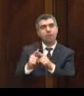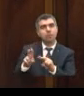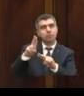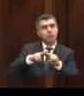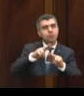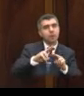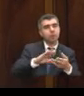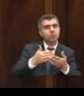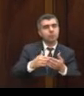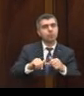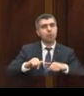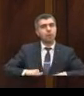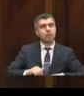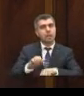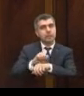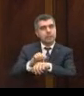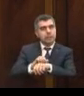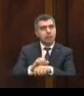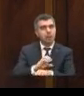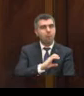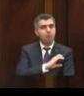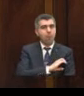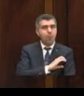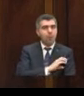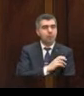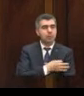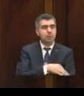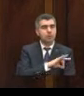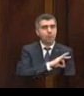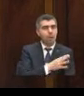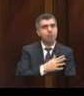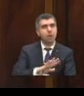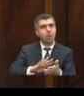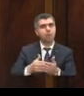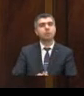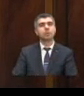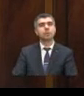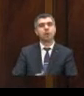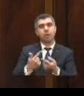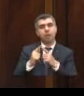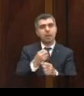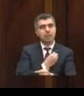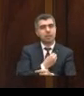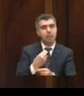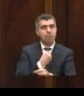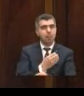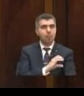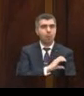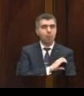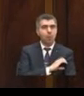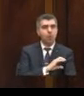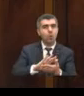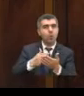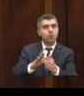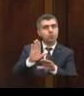الترابية والأمنية والعسكرية والوظيفية، لا سيما في قطاعات الصحة والأمن تحت